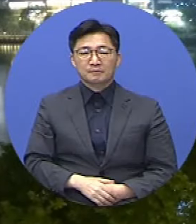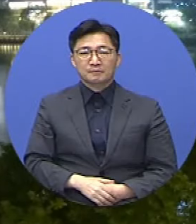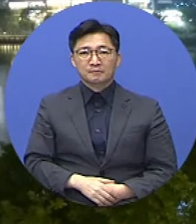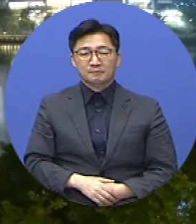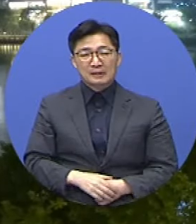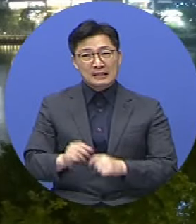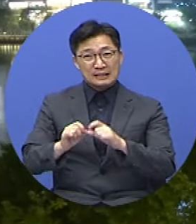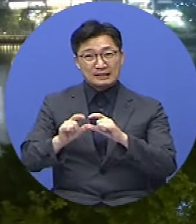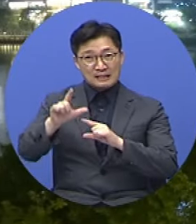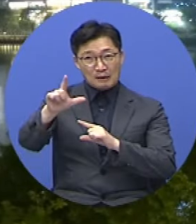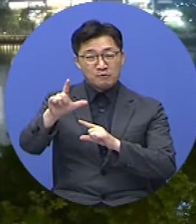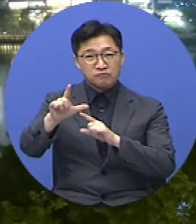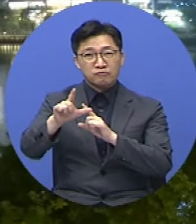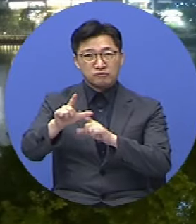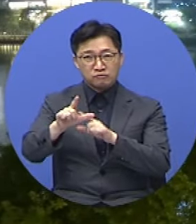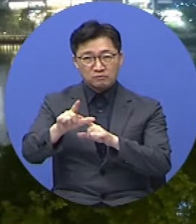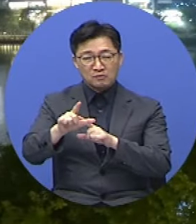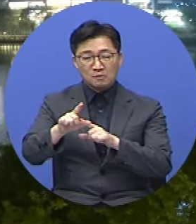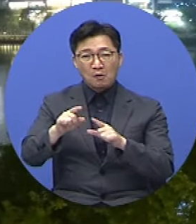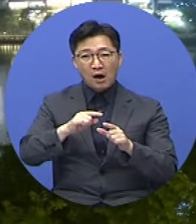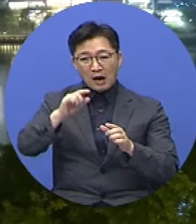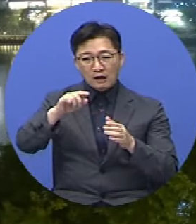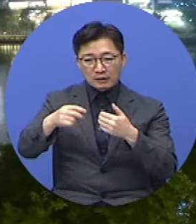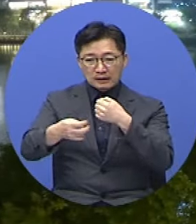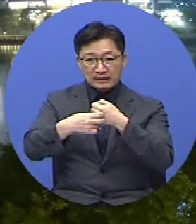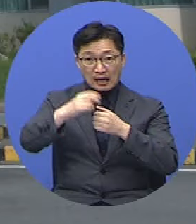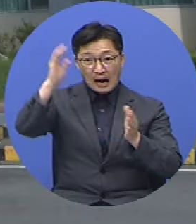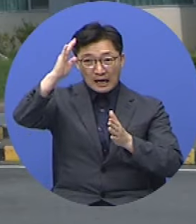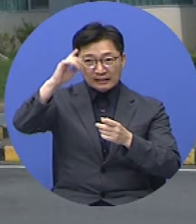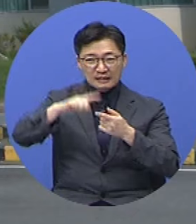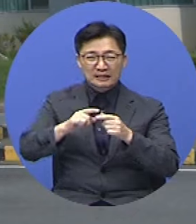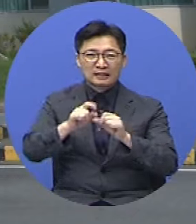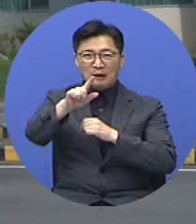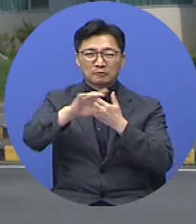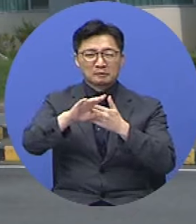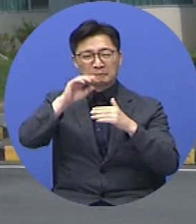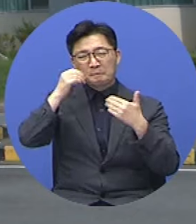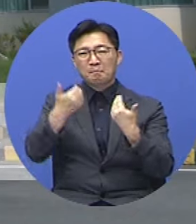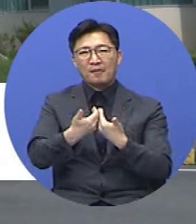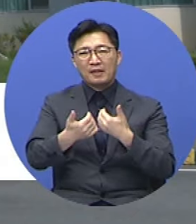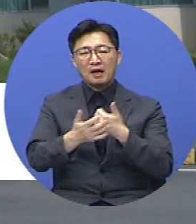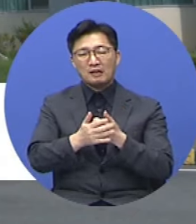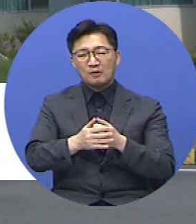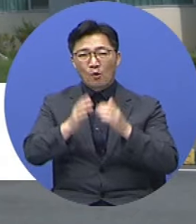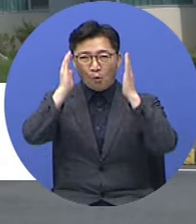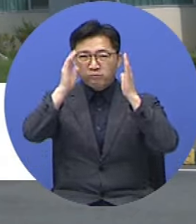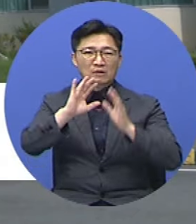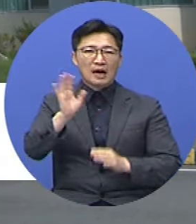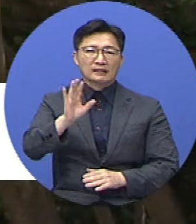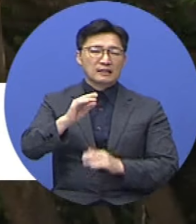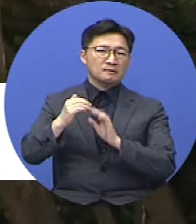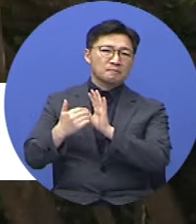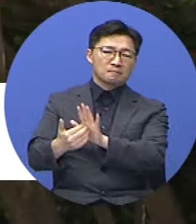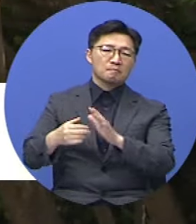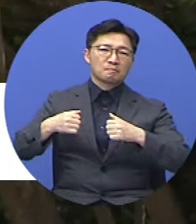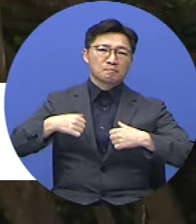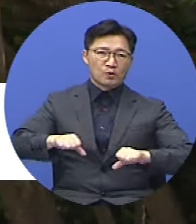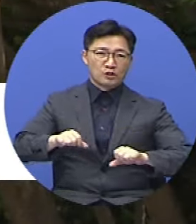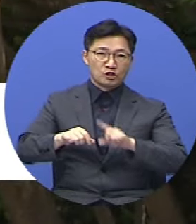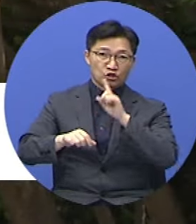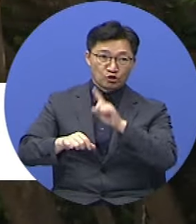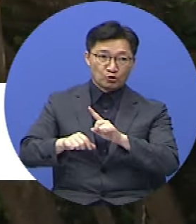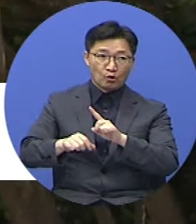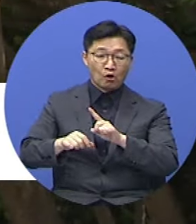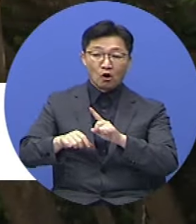대다수 의대생들이 정원 증원의 반발해 수업을 거부하고 있는 가운데 도네 선 270여명이 이번 학기 국가